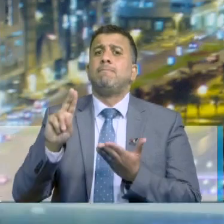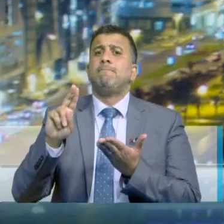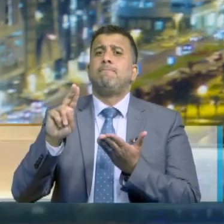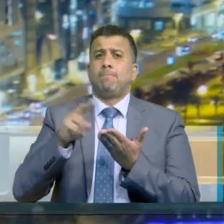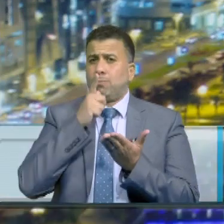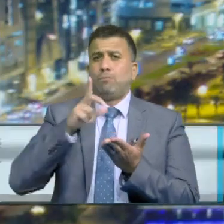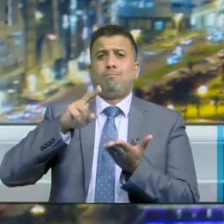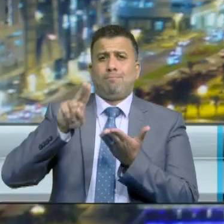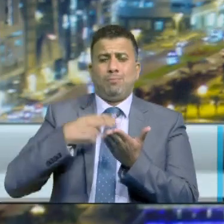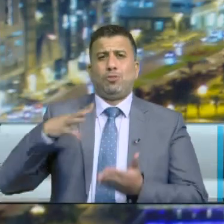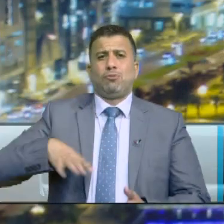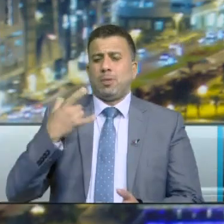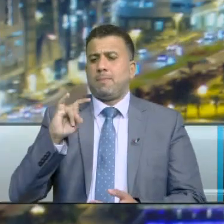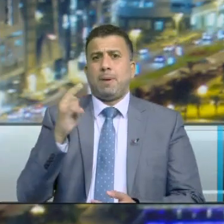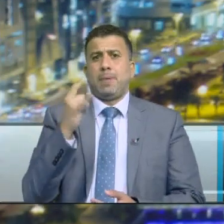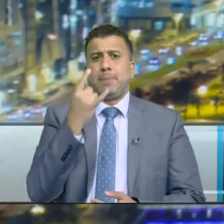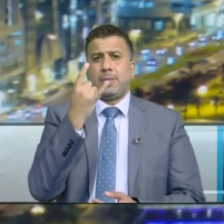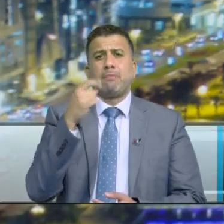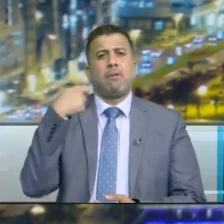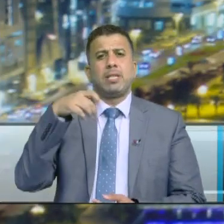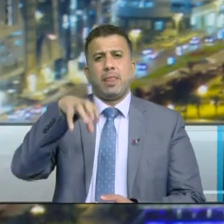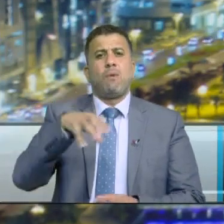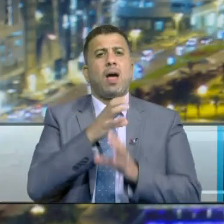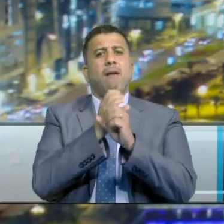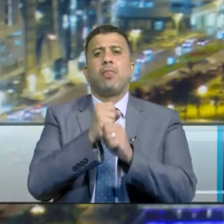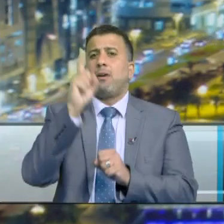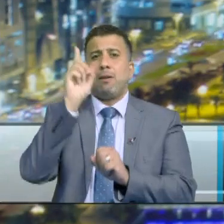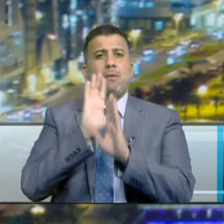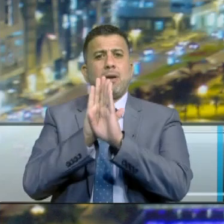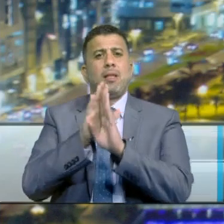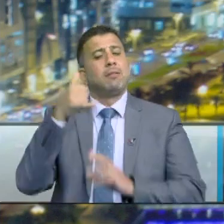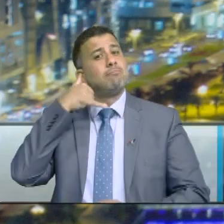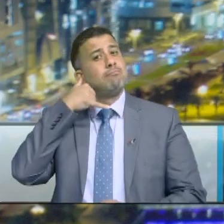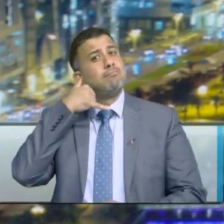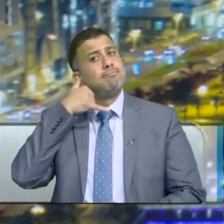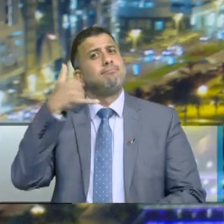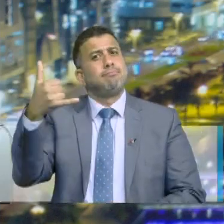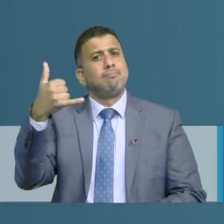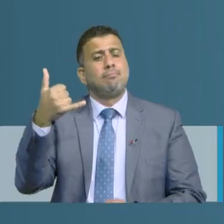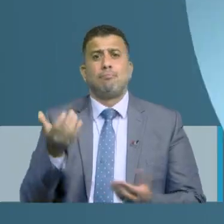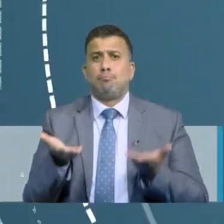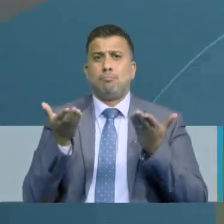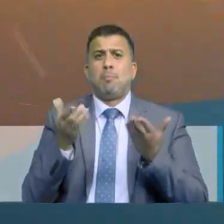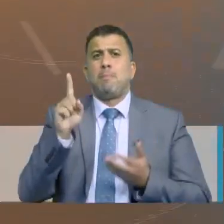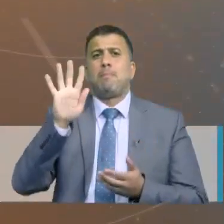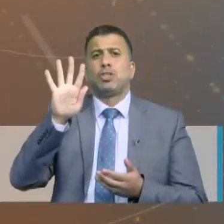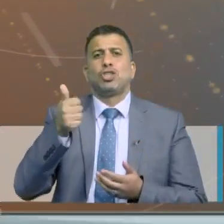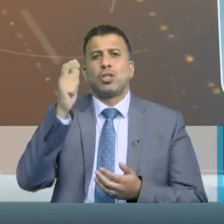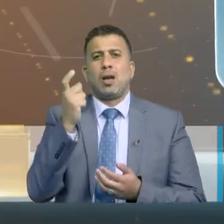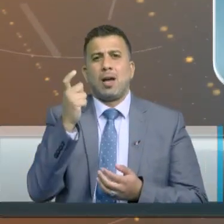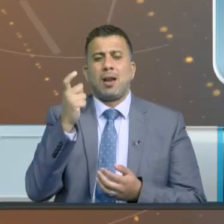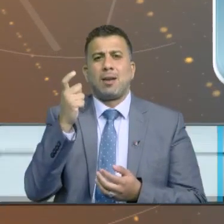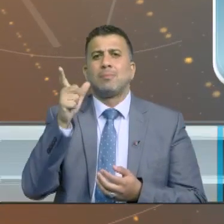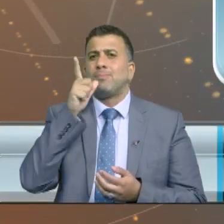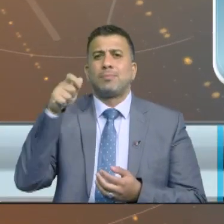تلقى صاحب السمو الشيخ محمد بن زايد ال نهيان رئيس الدوله حفظه الله ورعاه اتصالا هاتفيا من فخامه بشار